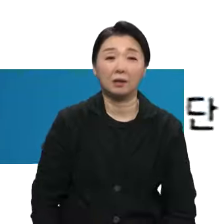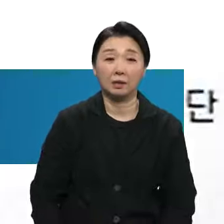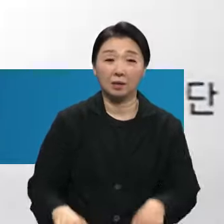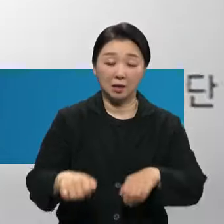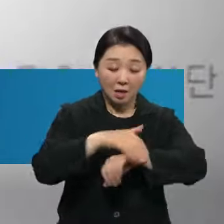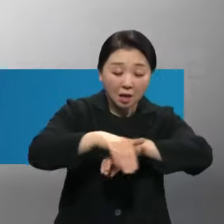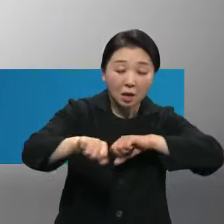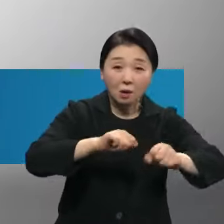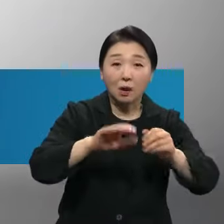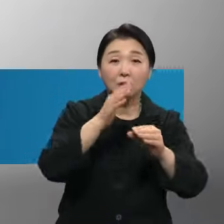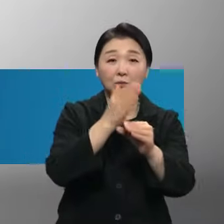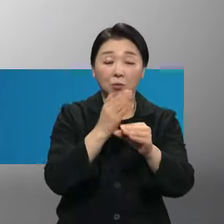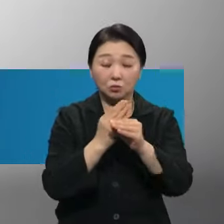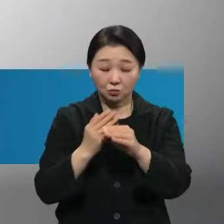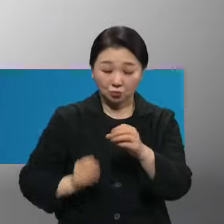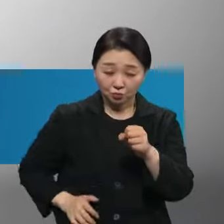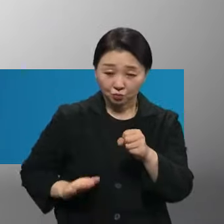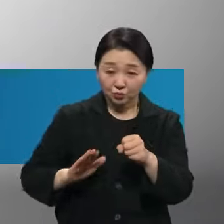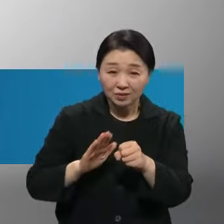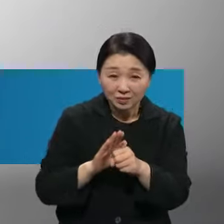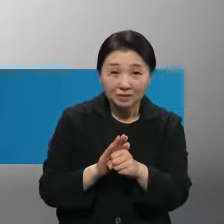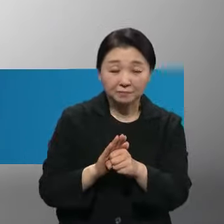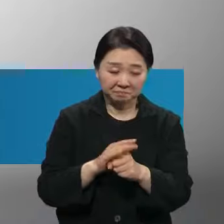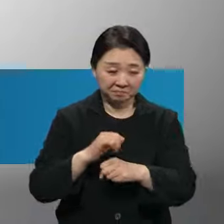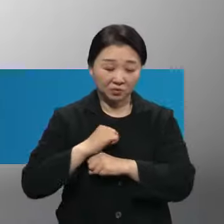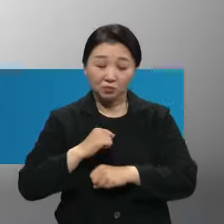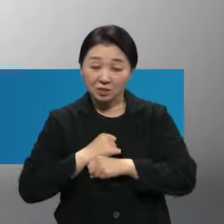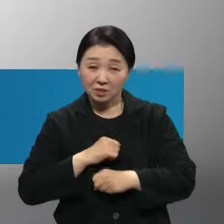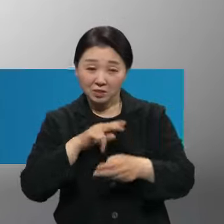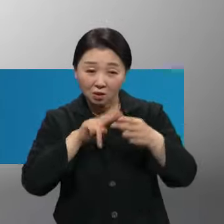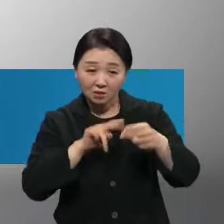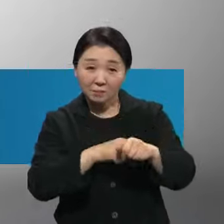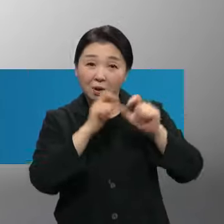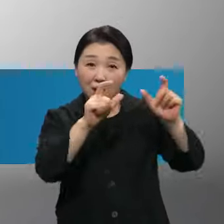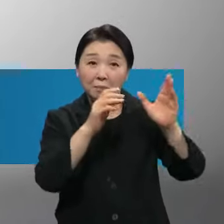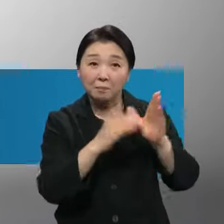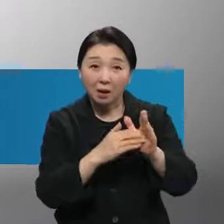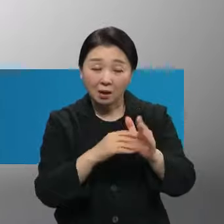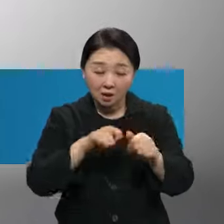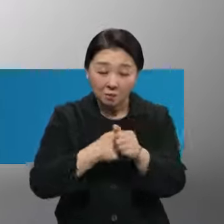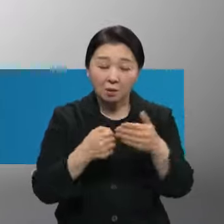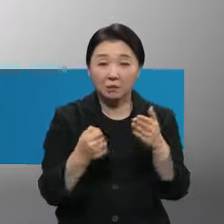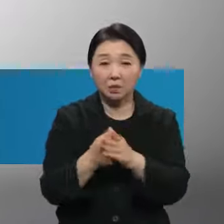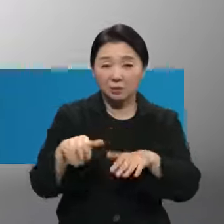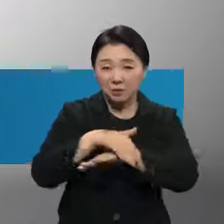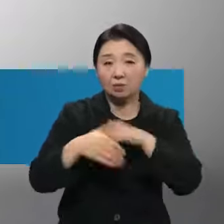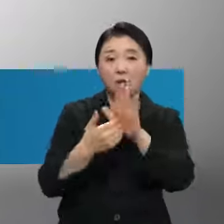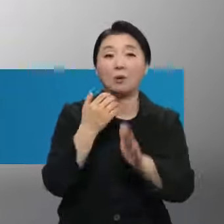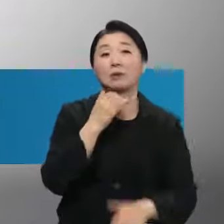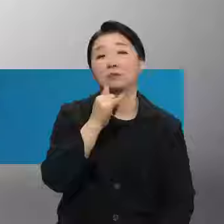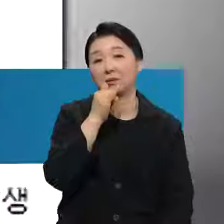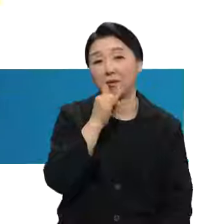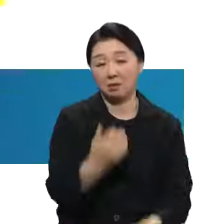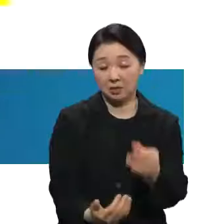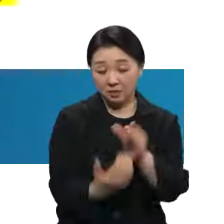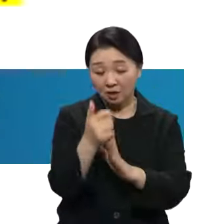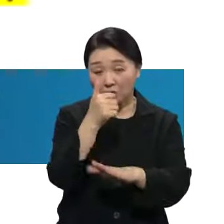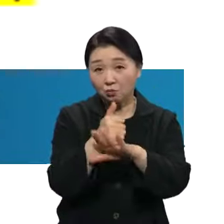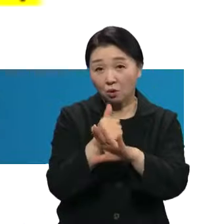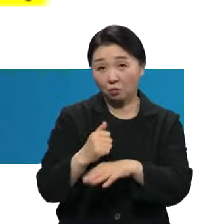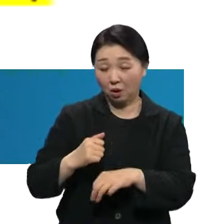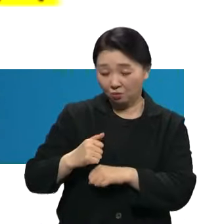중에 발생한 일로 군인을 형사처벌한다면 처벌 때문에 작전수행을 거부할 수 있다는 겁니다. 그러니까 사건의